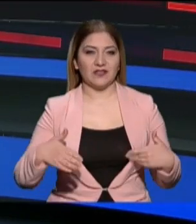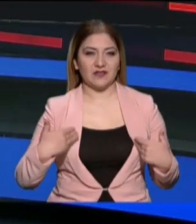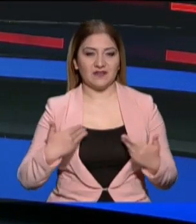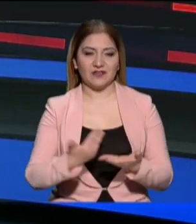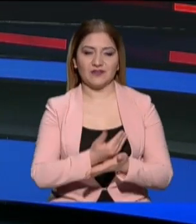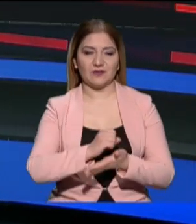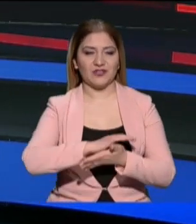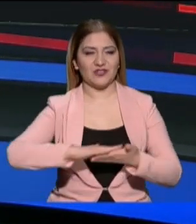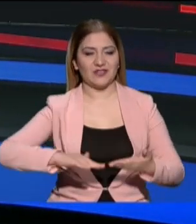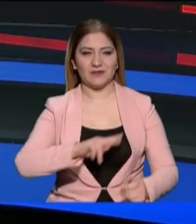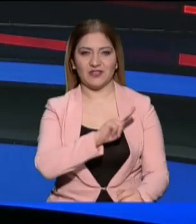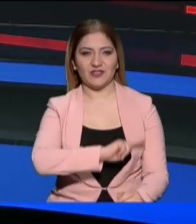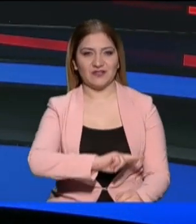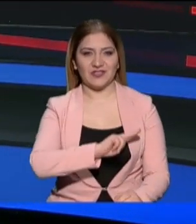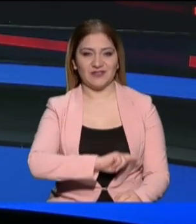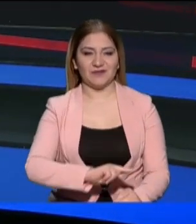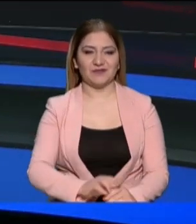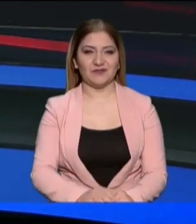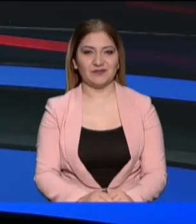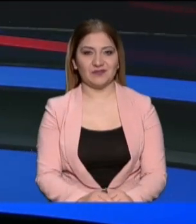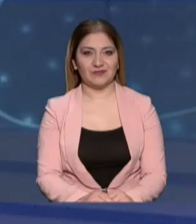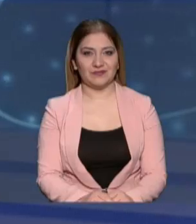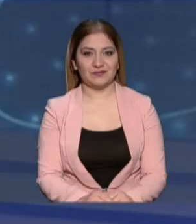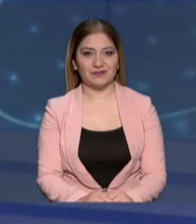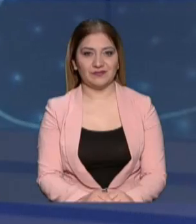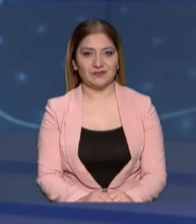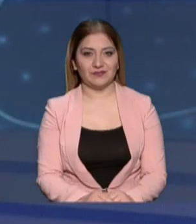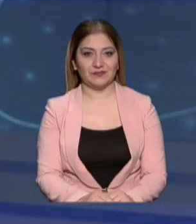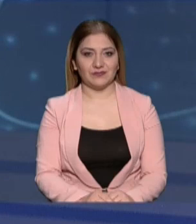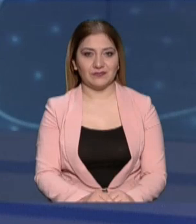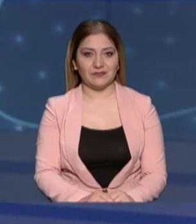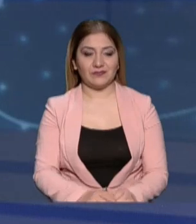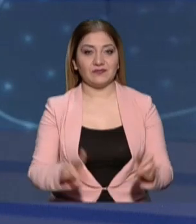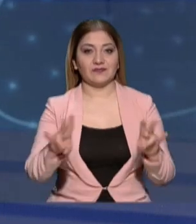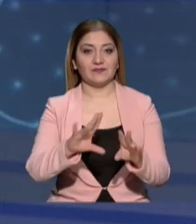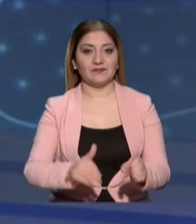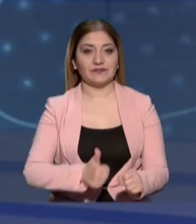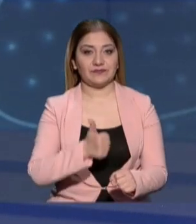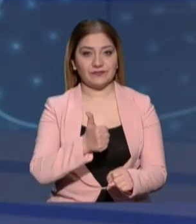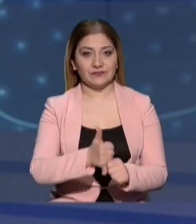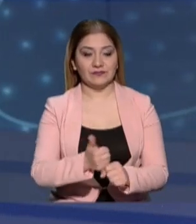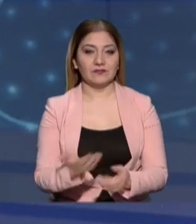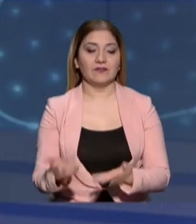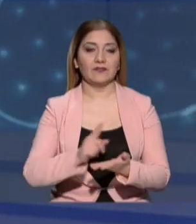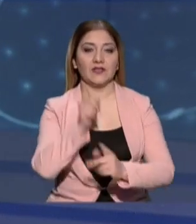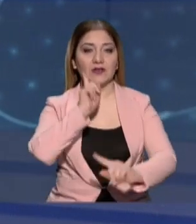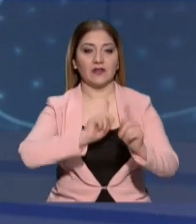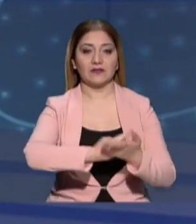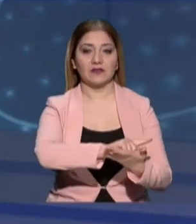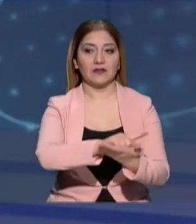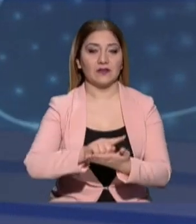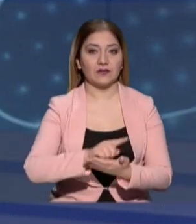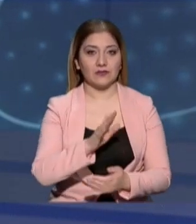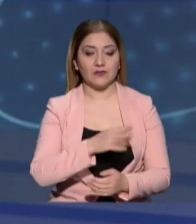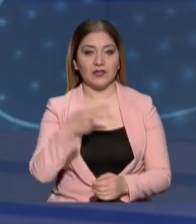Ժամը 19-ն է, առաջին ալիքի ուղիղ եթերում լուրերի թողարկումն է, բարև ձեզ։ Վարչապետ Նիկոլ Փաշինյանի հրավիրած խորհրդակցությանը